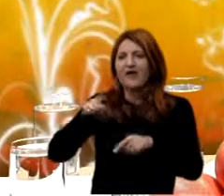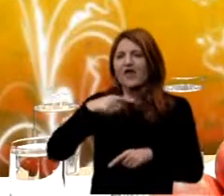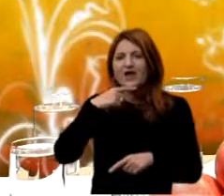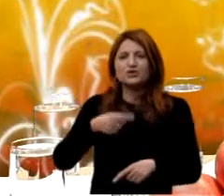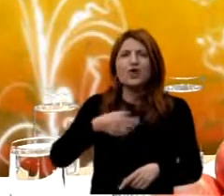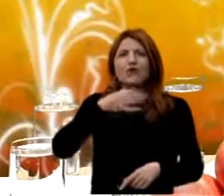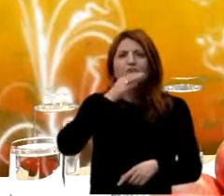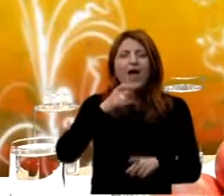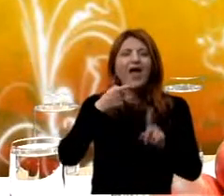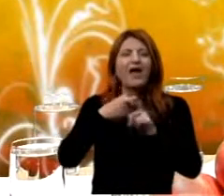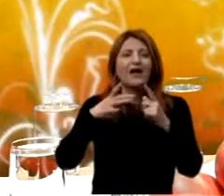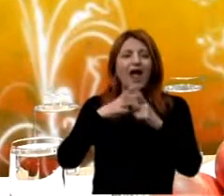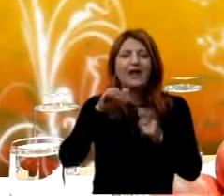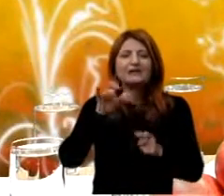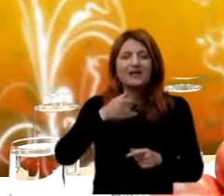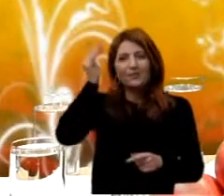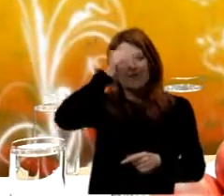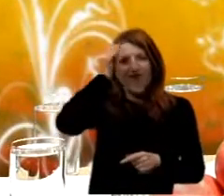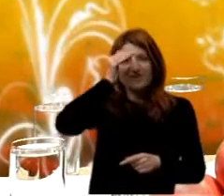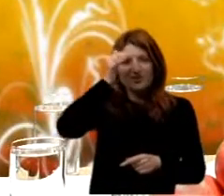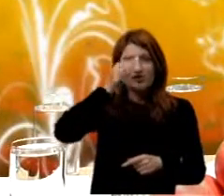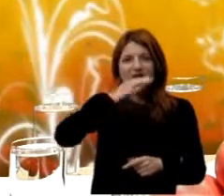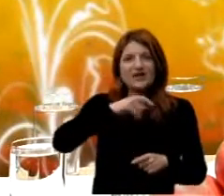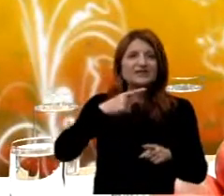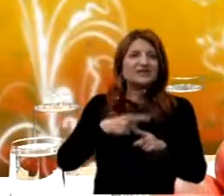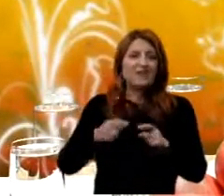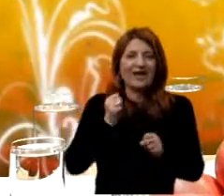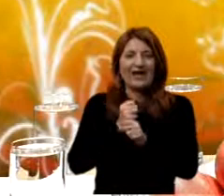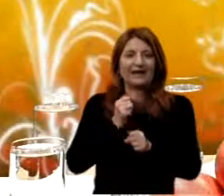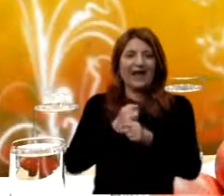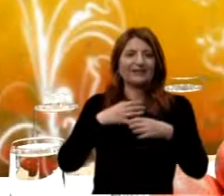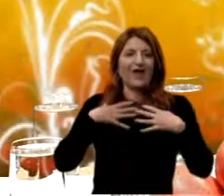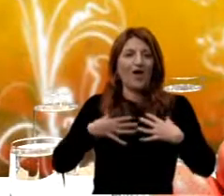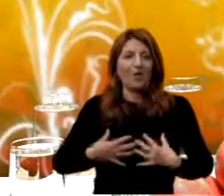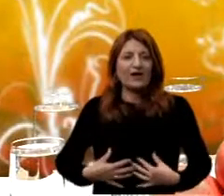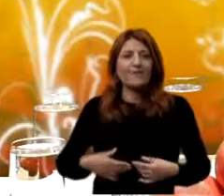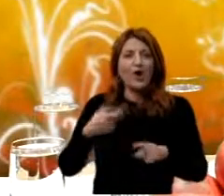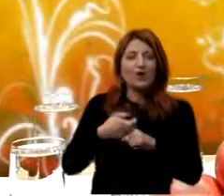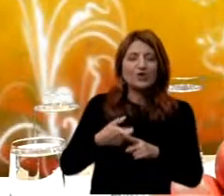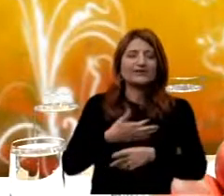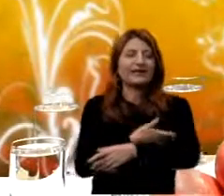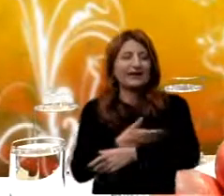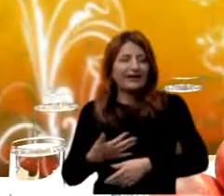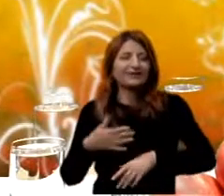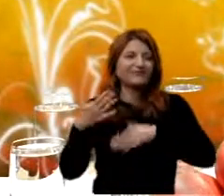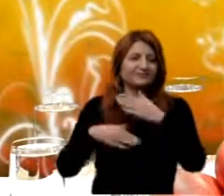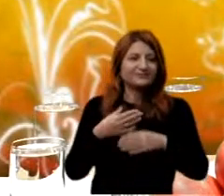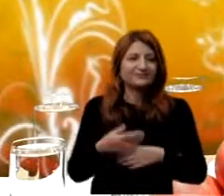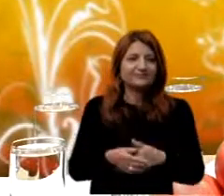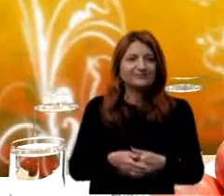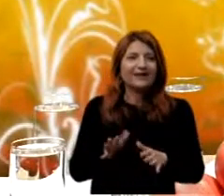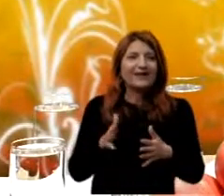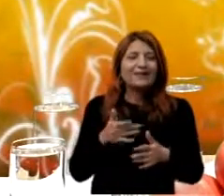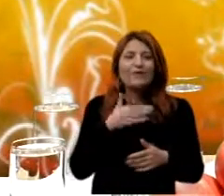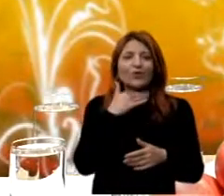kalci bi trebalo uvijek pretežito predvečer uzimati zbog tog metabolizma kalcija, kosti, krv i tako dalje. Znate ono,